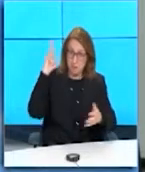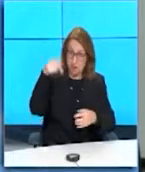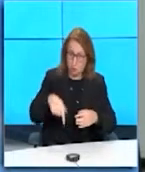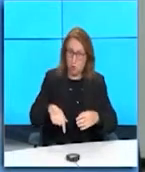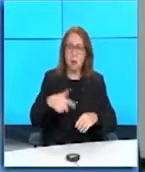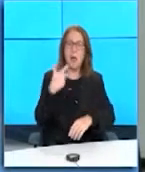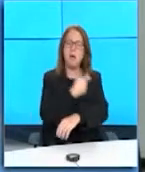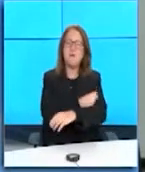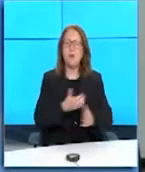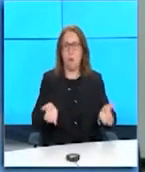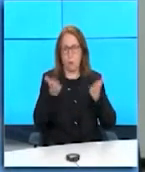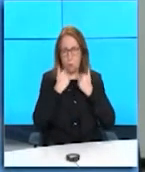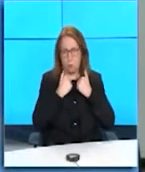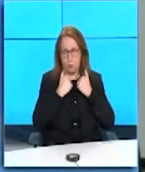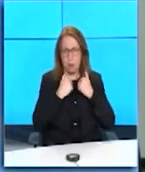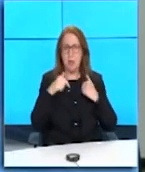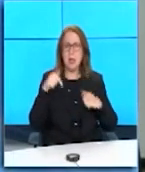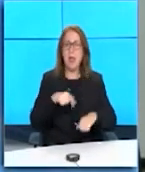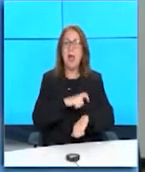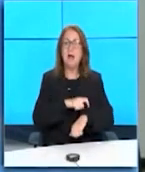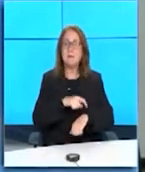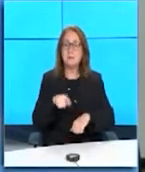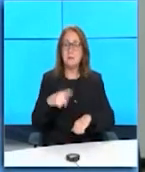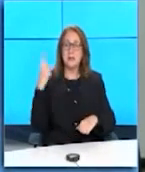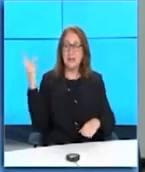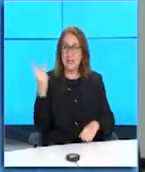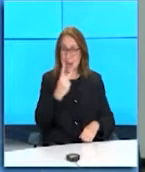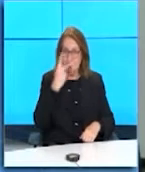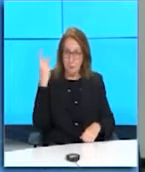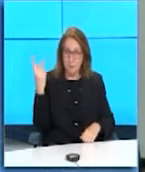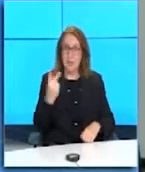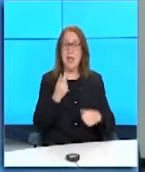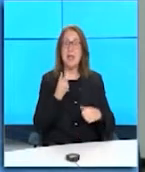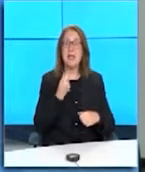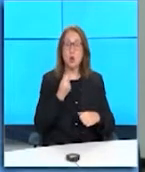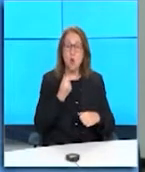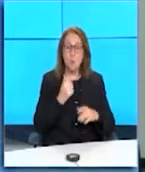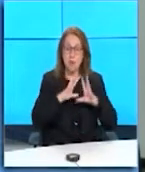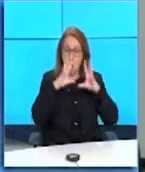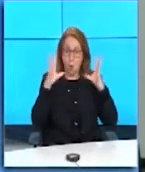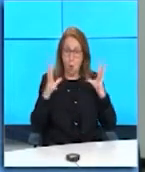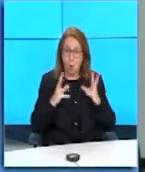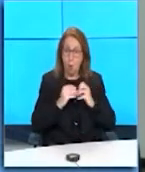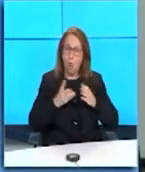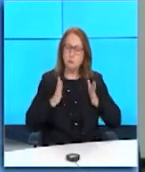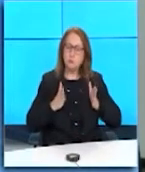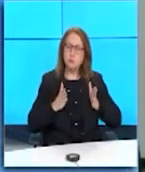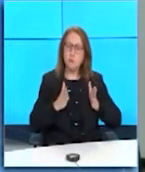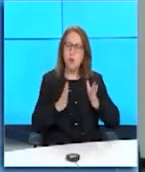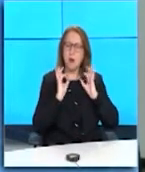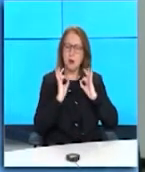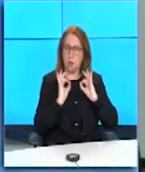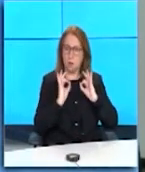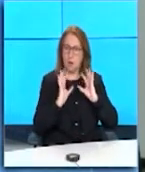μία πίεση δεδομένου ότι η οικονομία και η κοινωνία παράλληλα λειτουργούν, δηλαδή υπάρχουν οι πιέσεις που